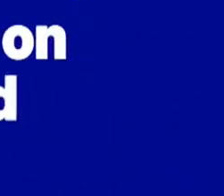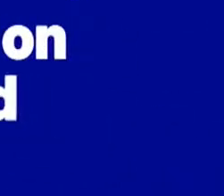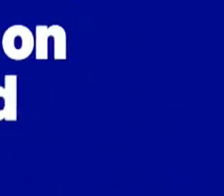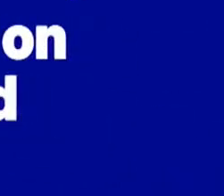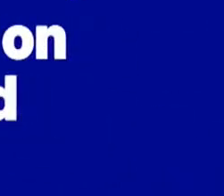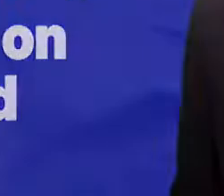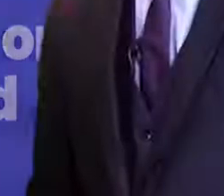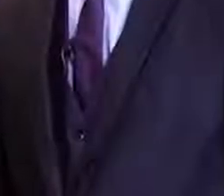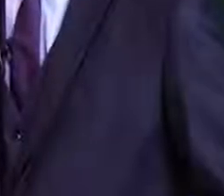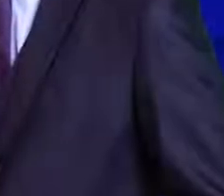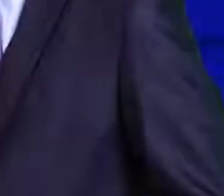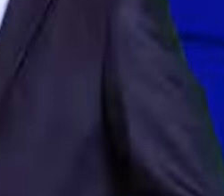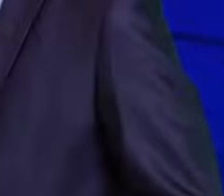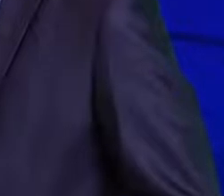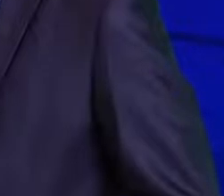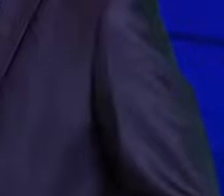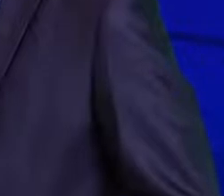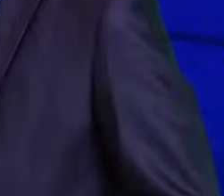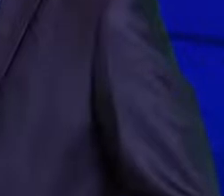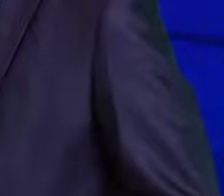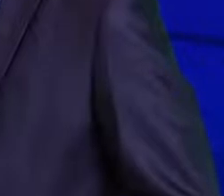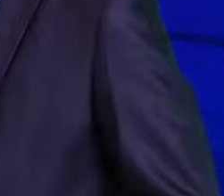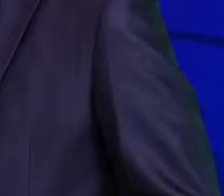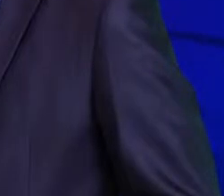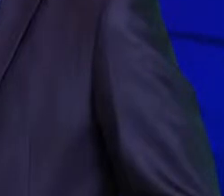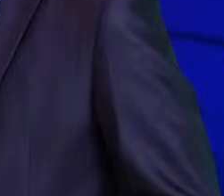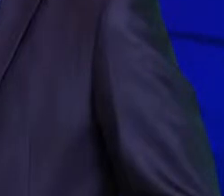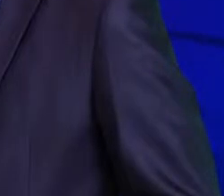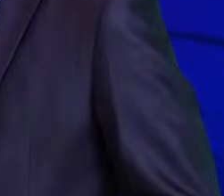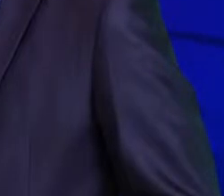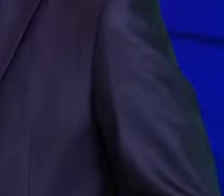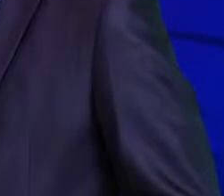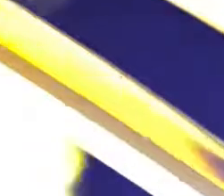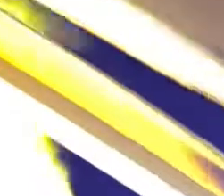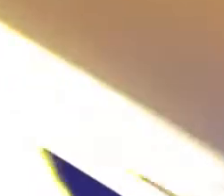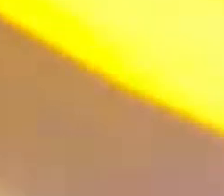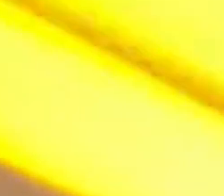governance and economy, only on Kirk TV.